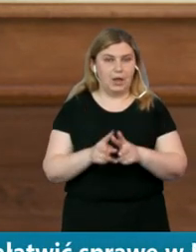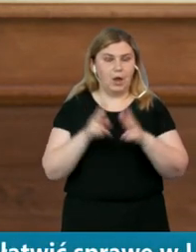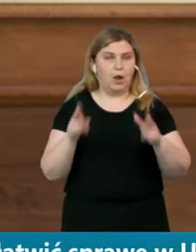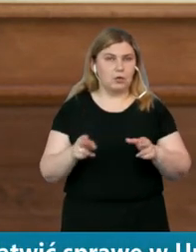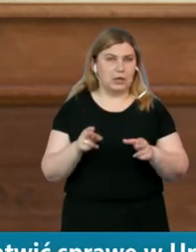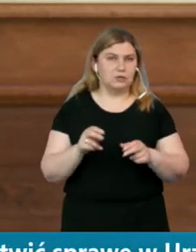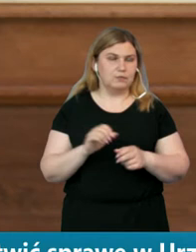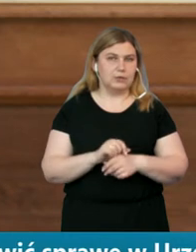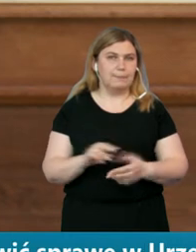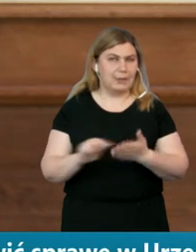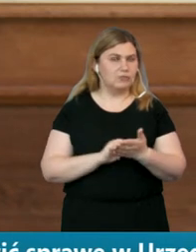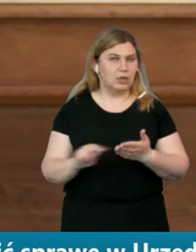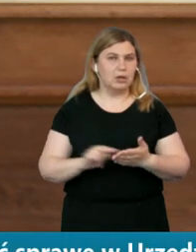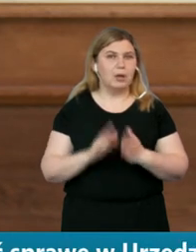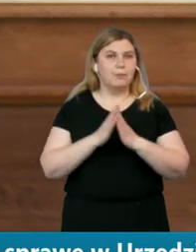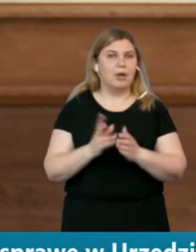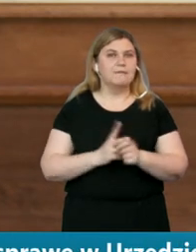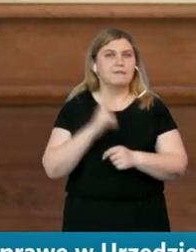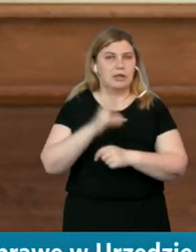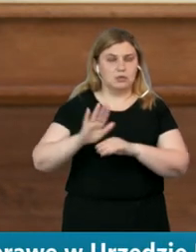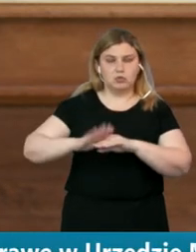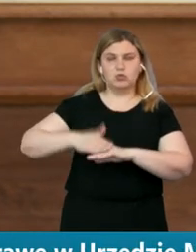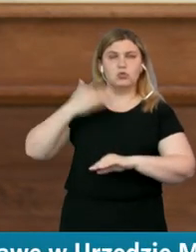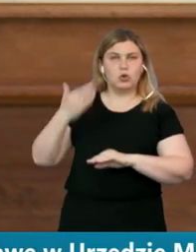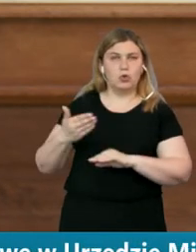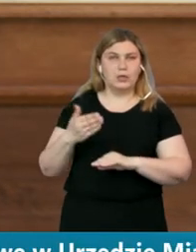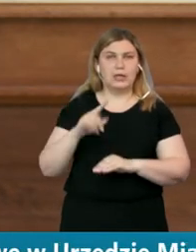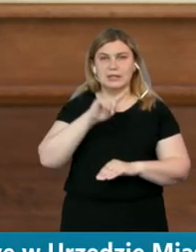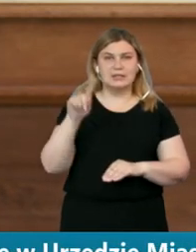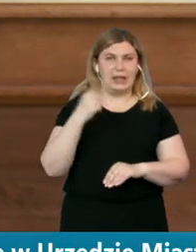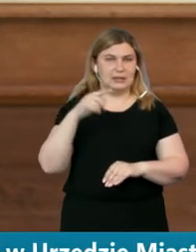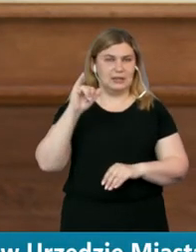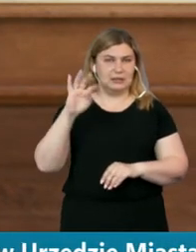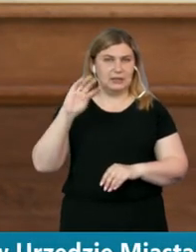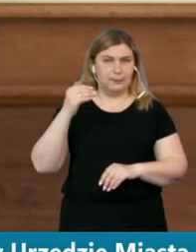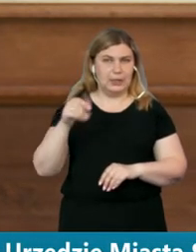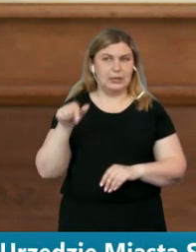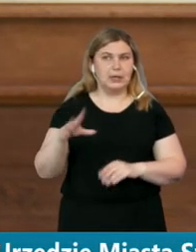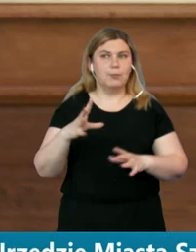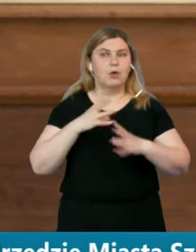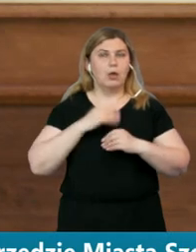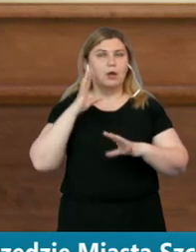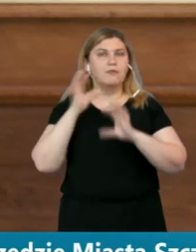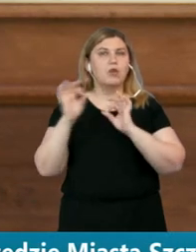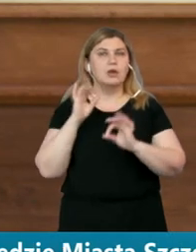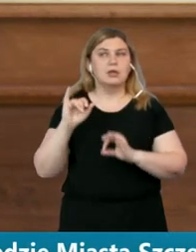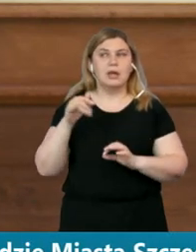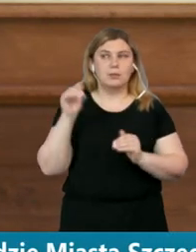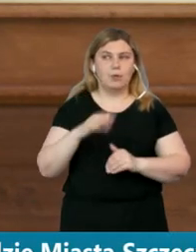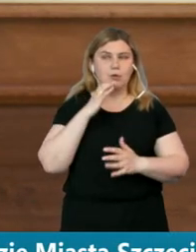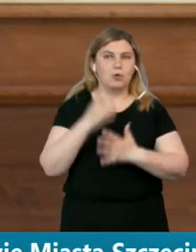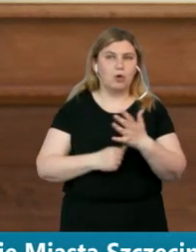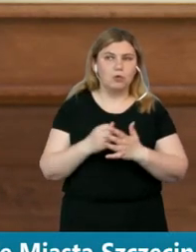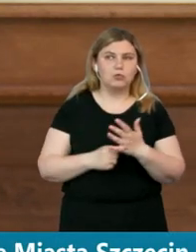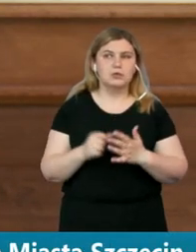możliwe, więc proszę wejść na nasze strony ZDITM-u i tam uzyska pan informacje na temat, jak z tego można korzystać i co